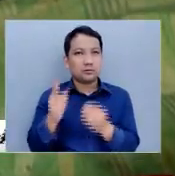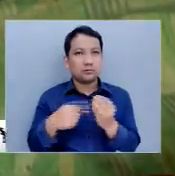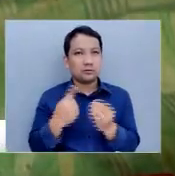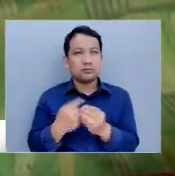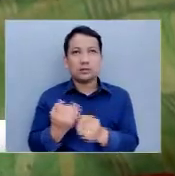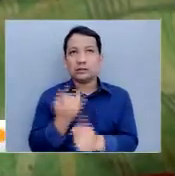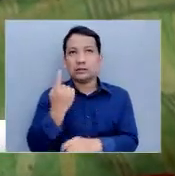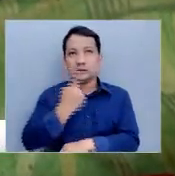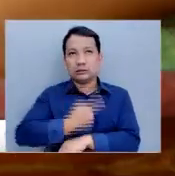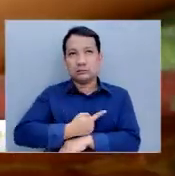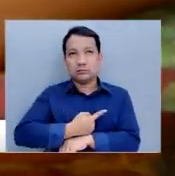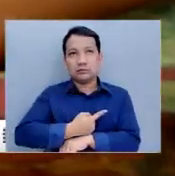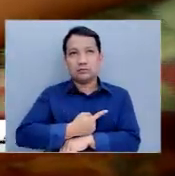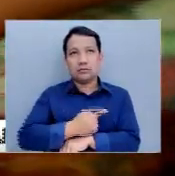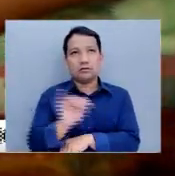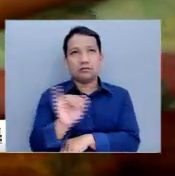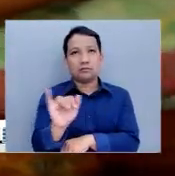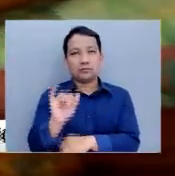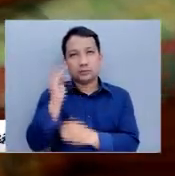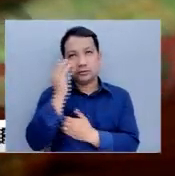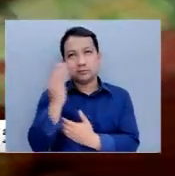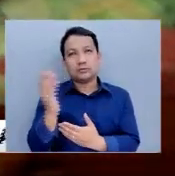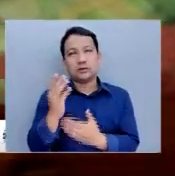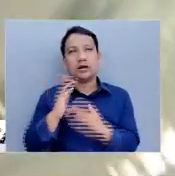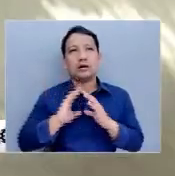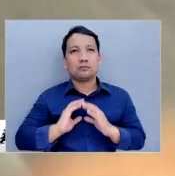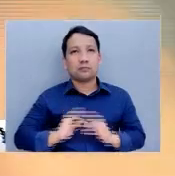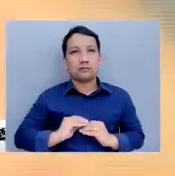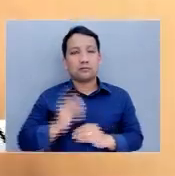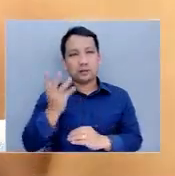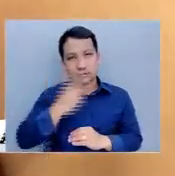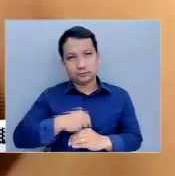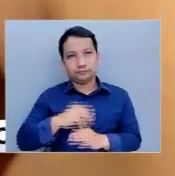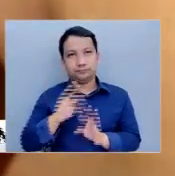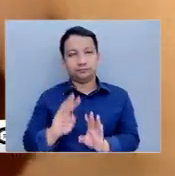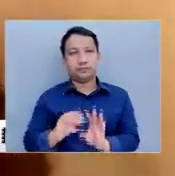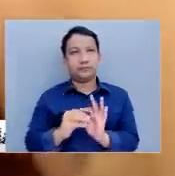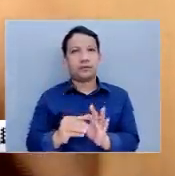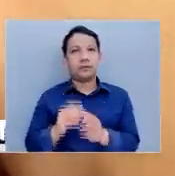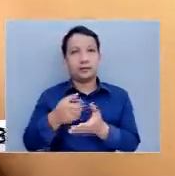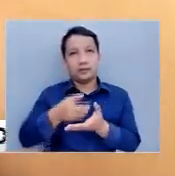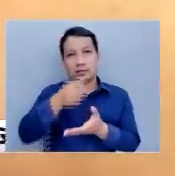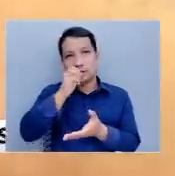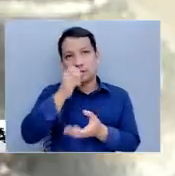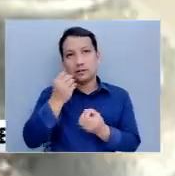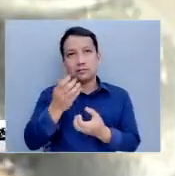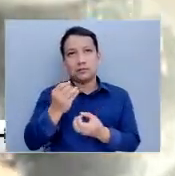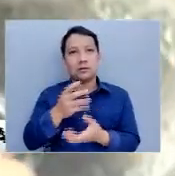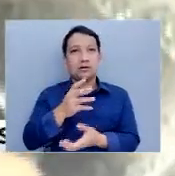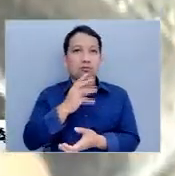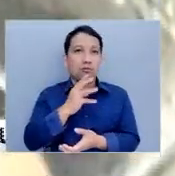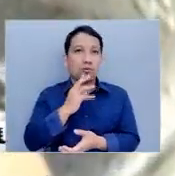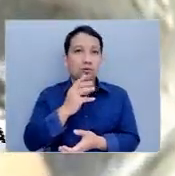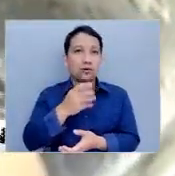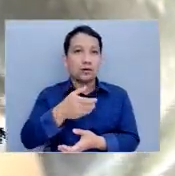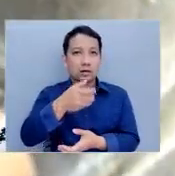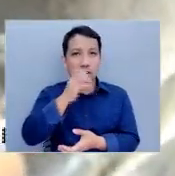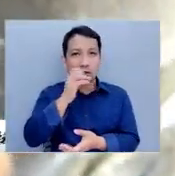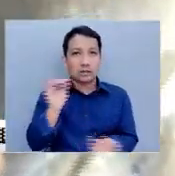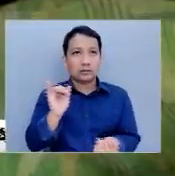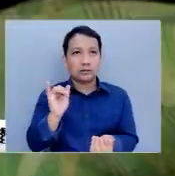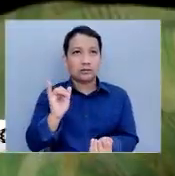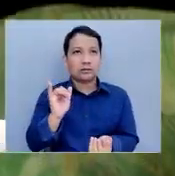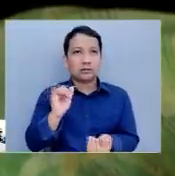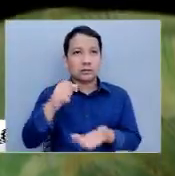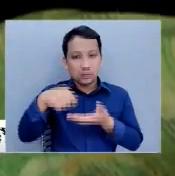mga araw, pero para mapabuti ang pakiramdam ng mga bata, maaari silang painumin ng maraming tubig. Mainam din ang mainit na